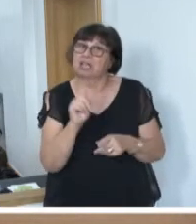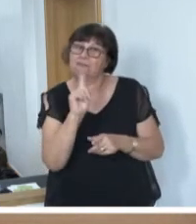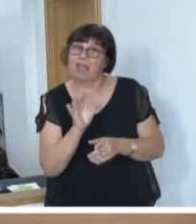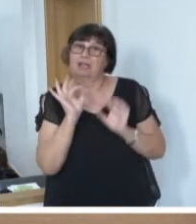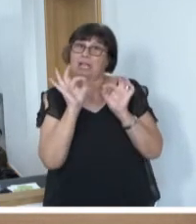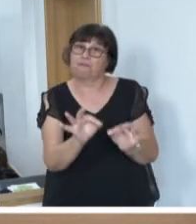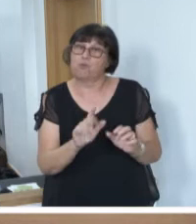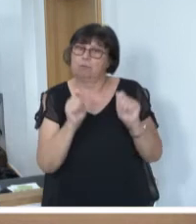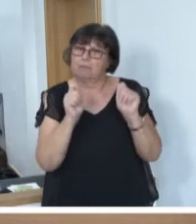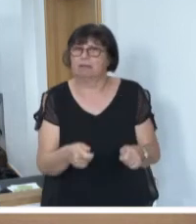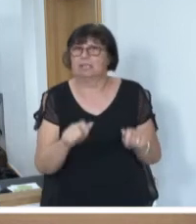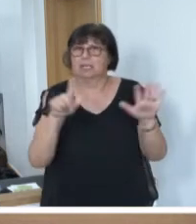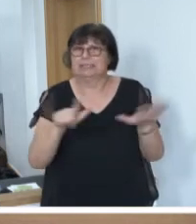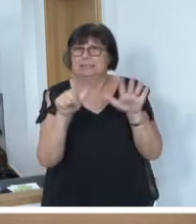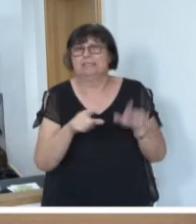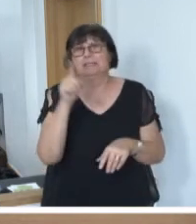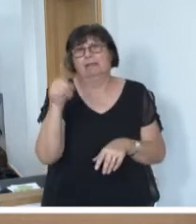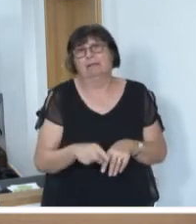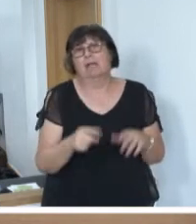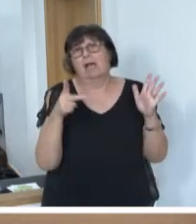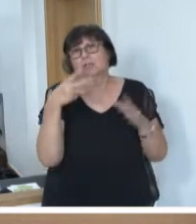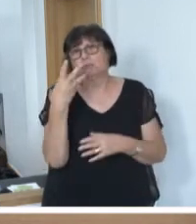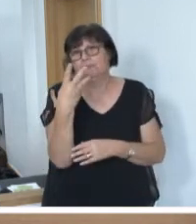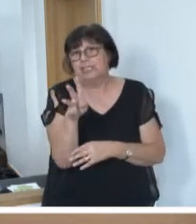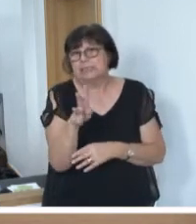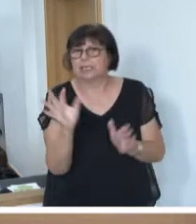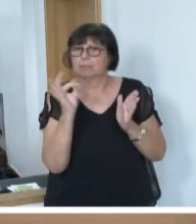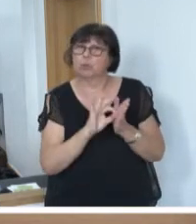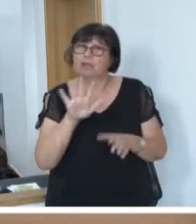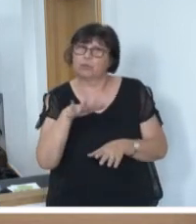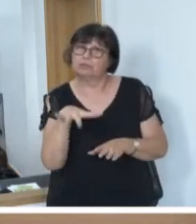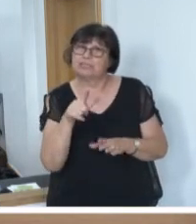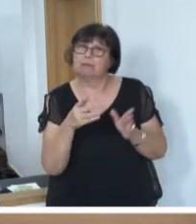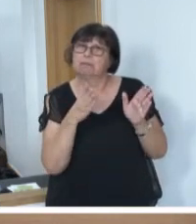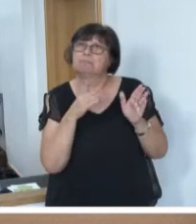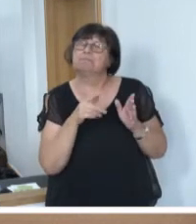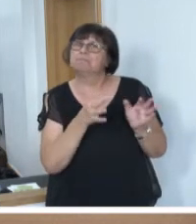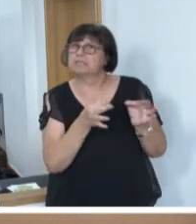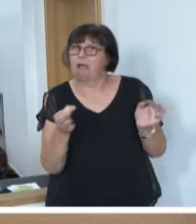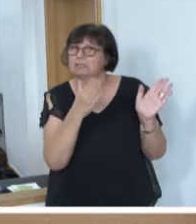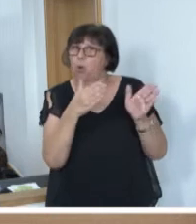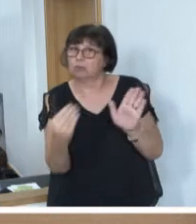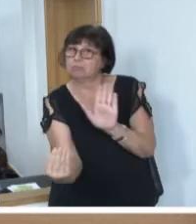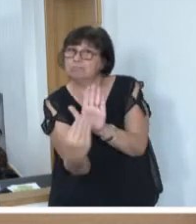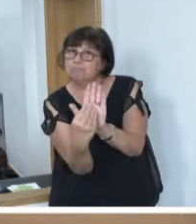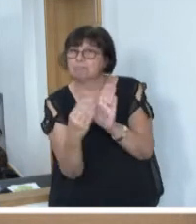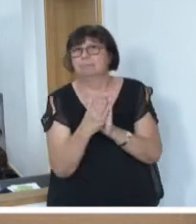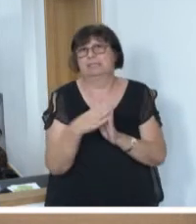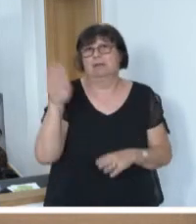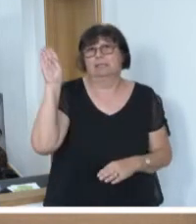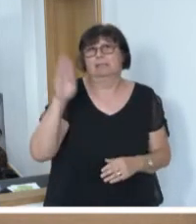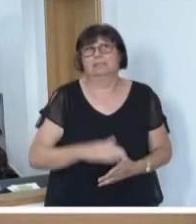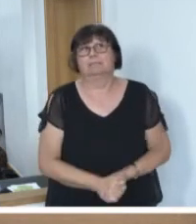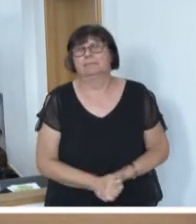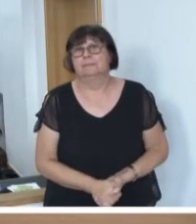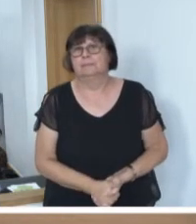dass der Antrag Drucksache 17/48 als Punkt 15 in die Tagesordnung aufgenommen wird, den bitte ich, eine Hand zu